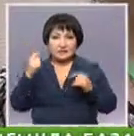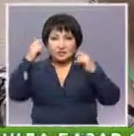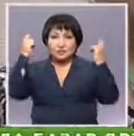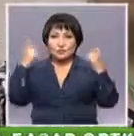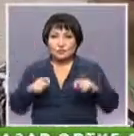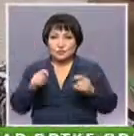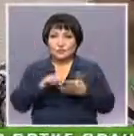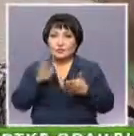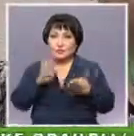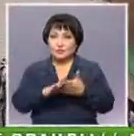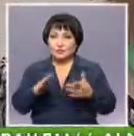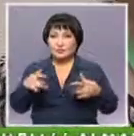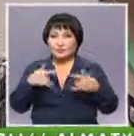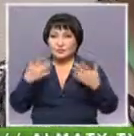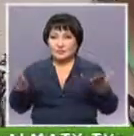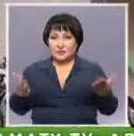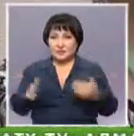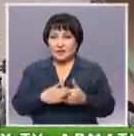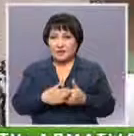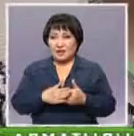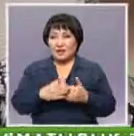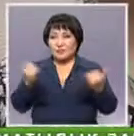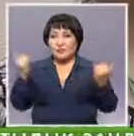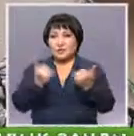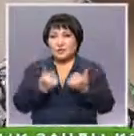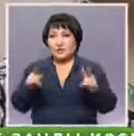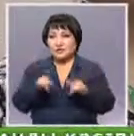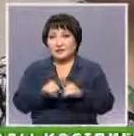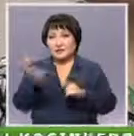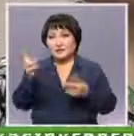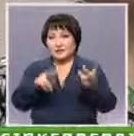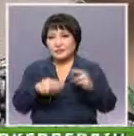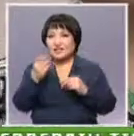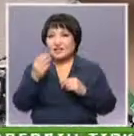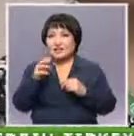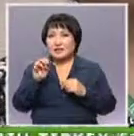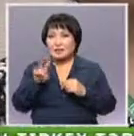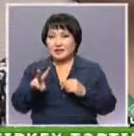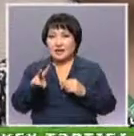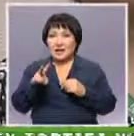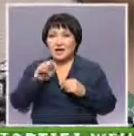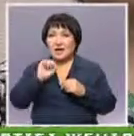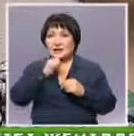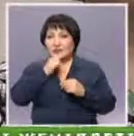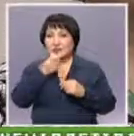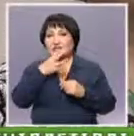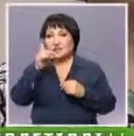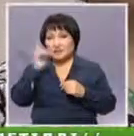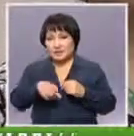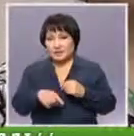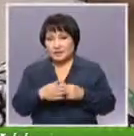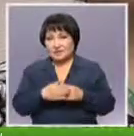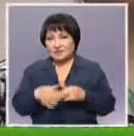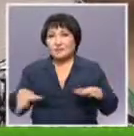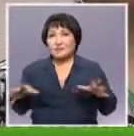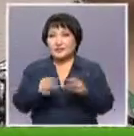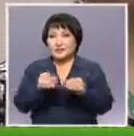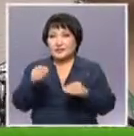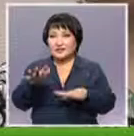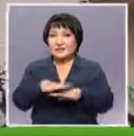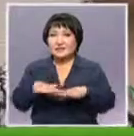Сол біз қонақ ретінде келіп отырмыз. Шәкен атамыз біз өте жақсы білеміз, жақсы көреміз. Бірге сахнада бокс ойнағанда